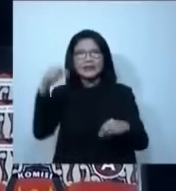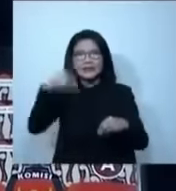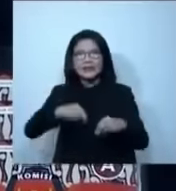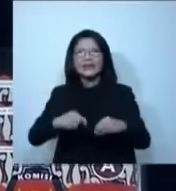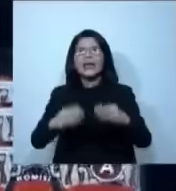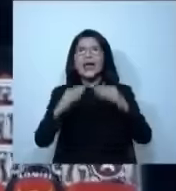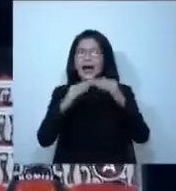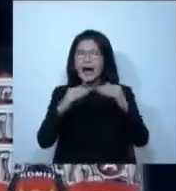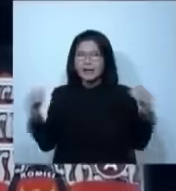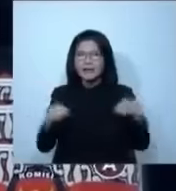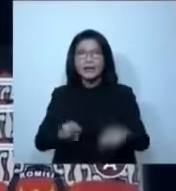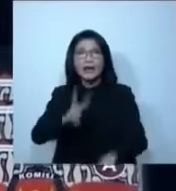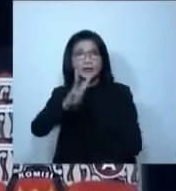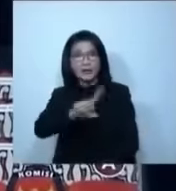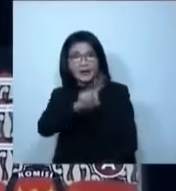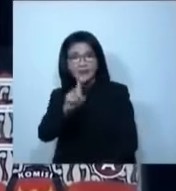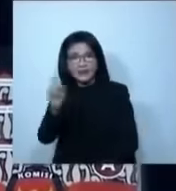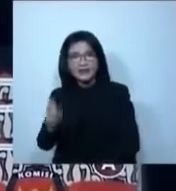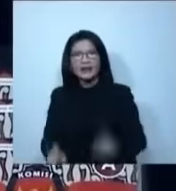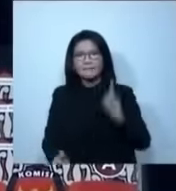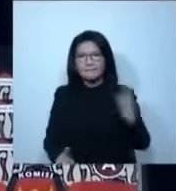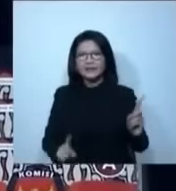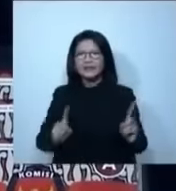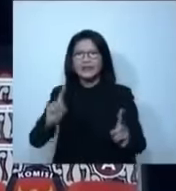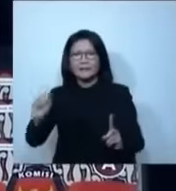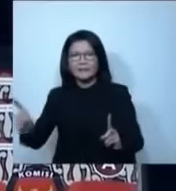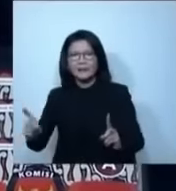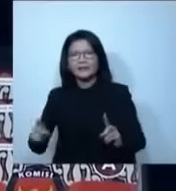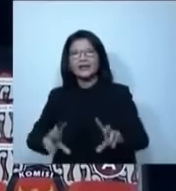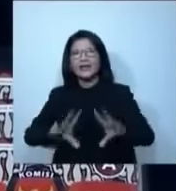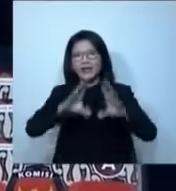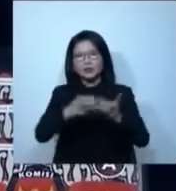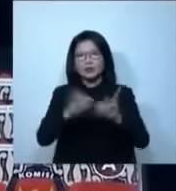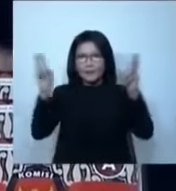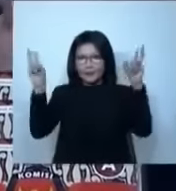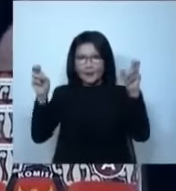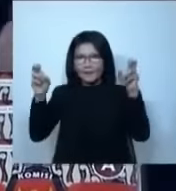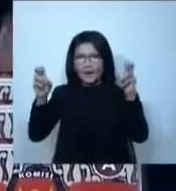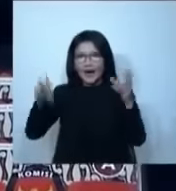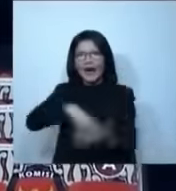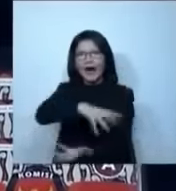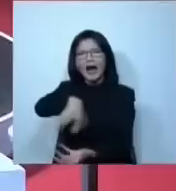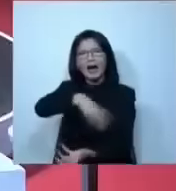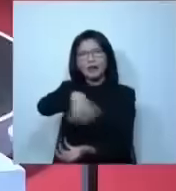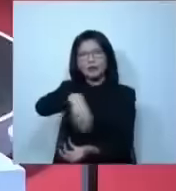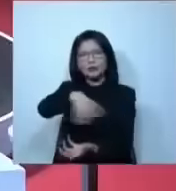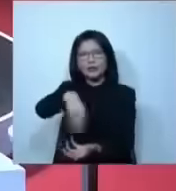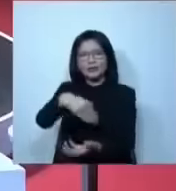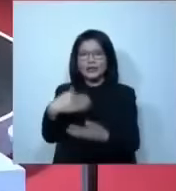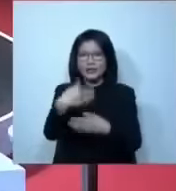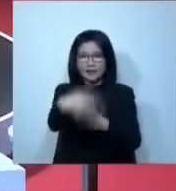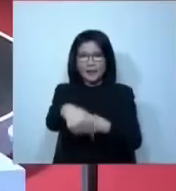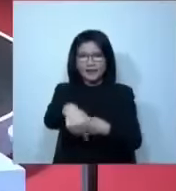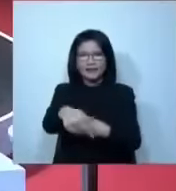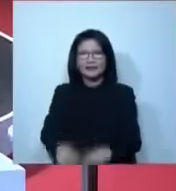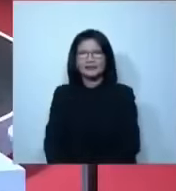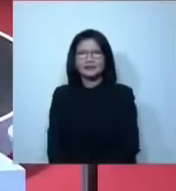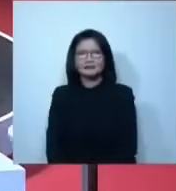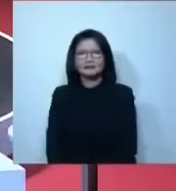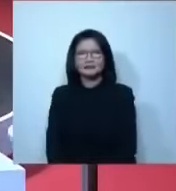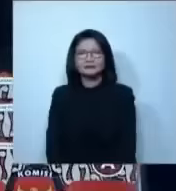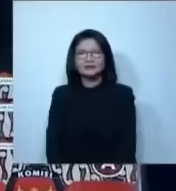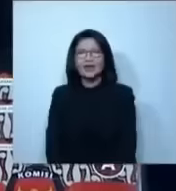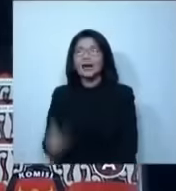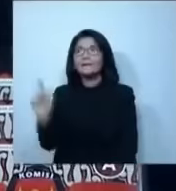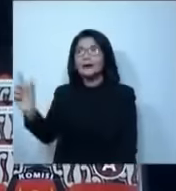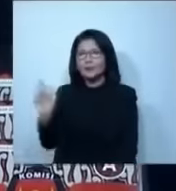secara adil, 3 pertanyaan dari masing-masing subtema akan diundi di hadapan Anda. Dan untuk itu, berkenan